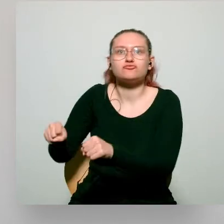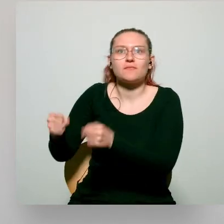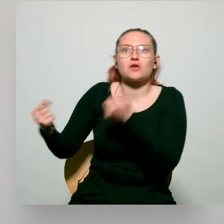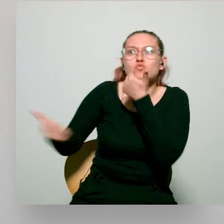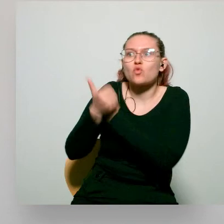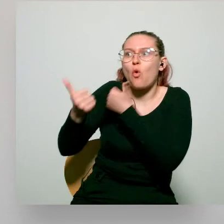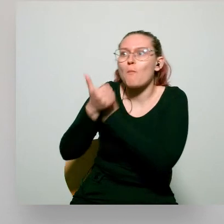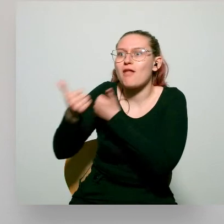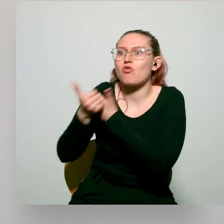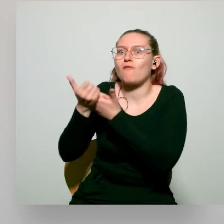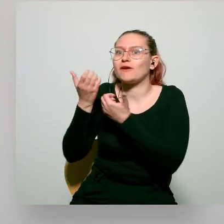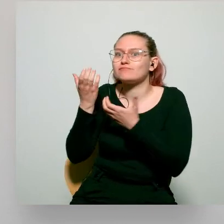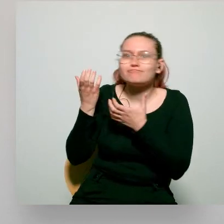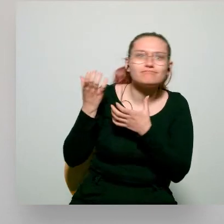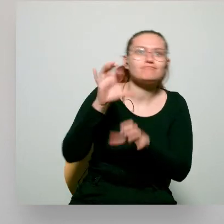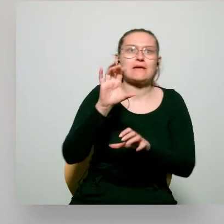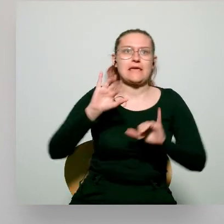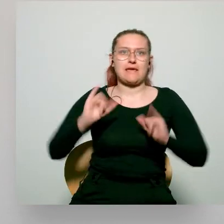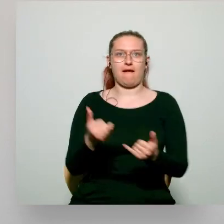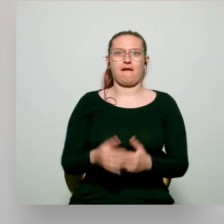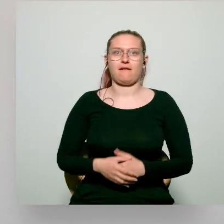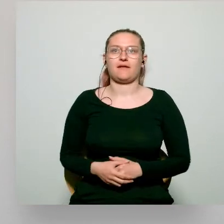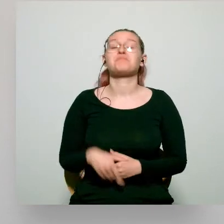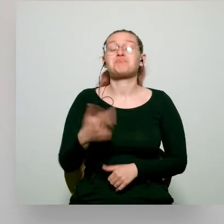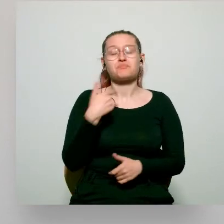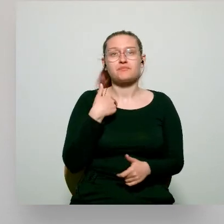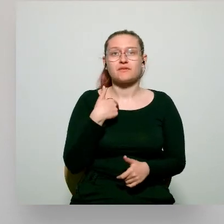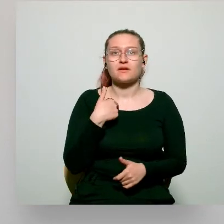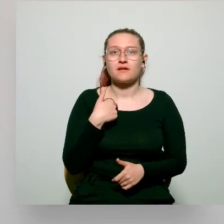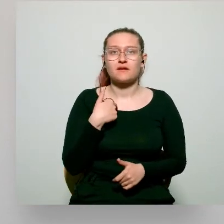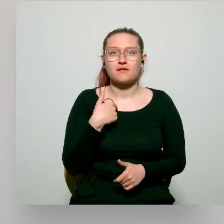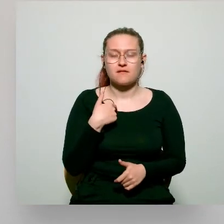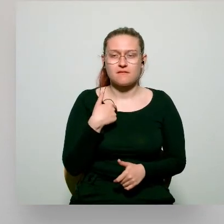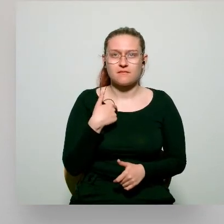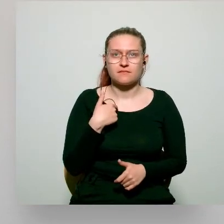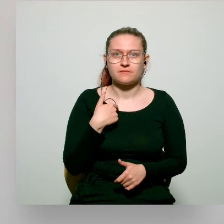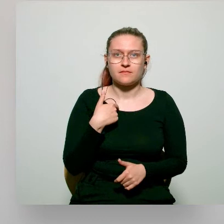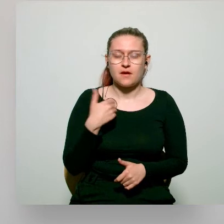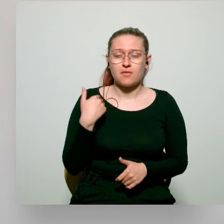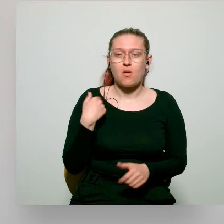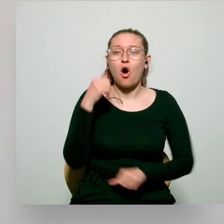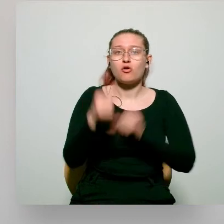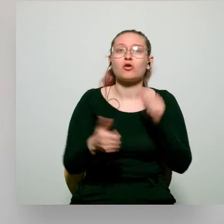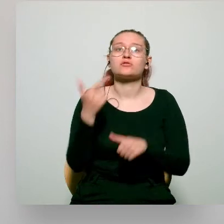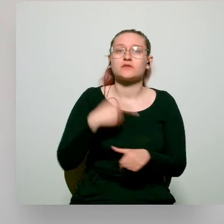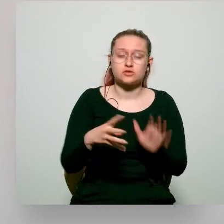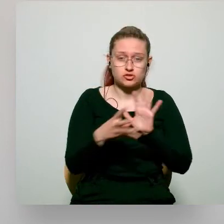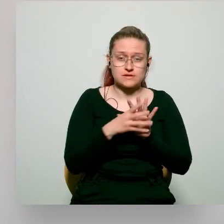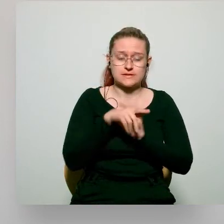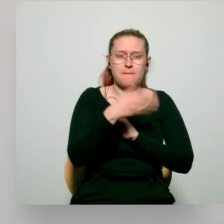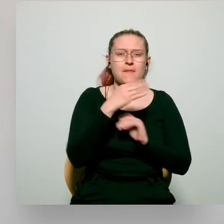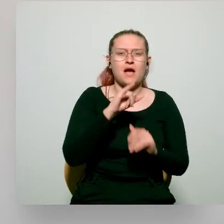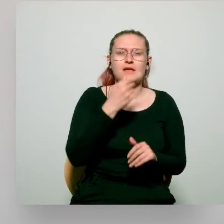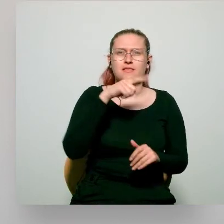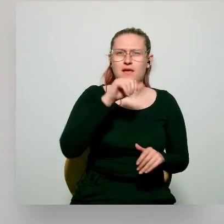miałem, będąc w 13 roku chociażby na Majdanie, taką świadomość jednak, że tam było widać, co